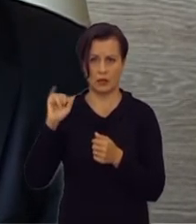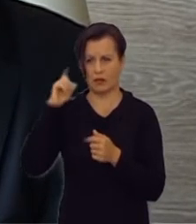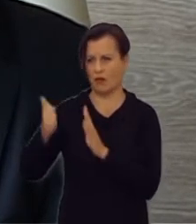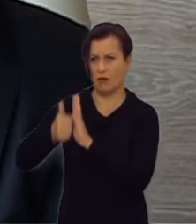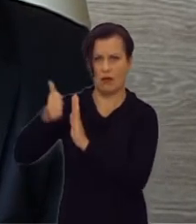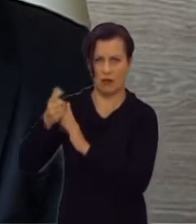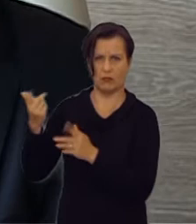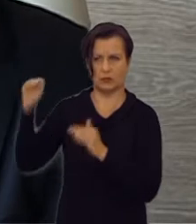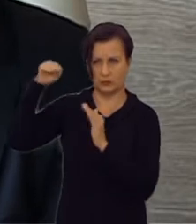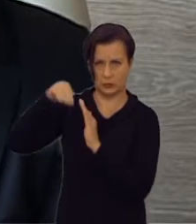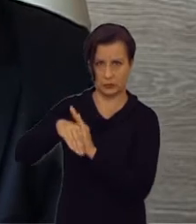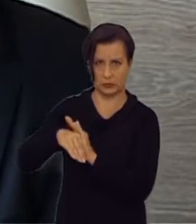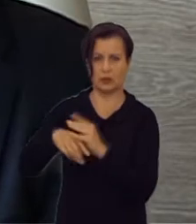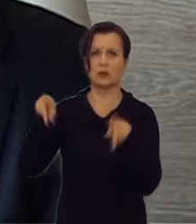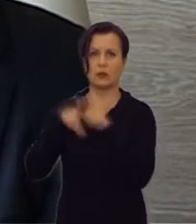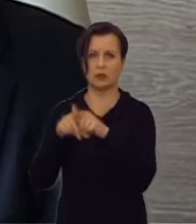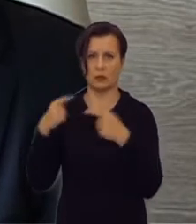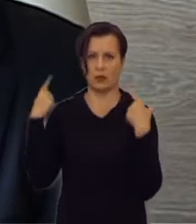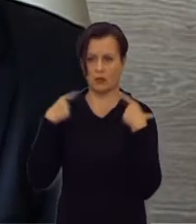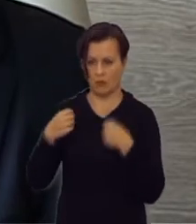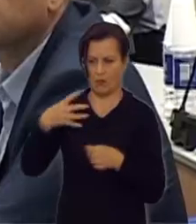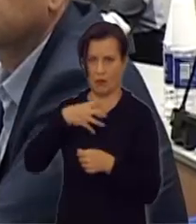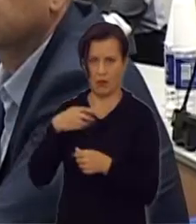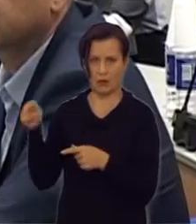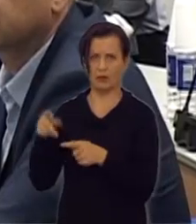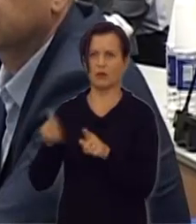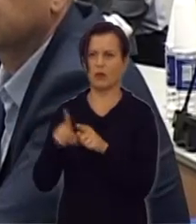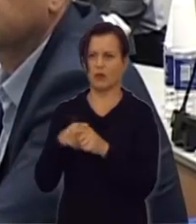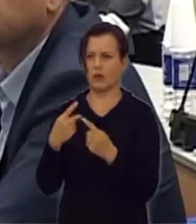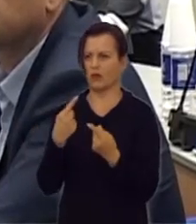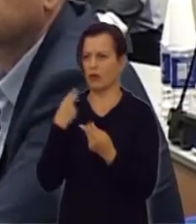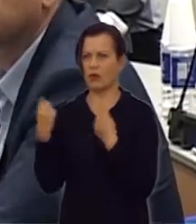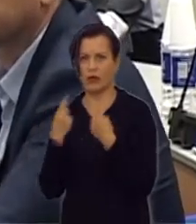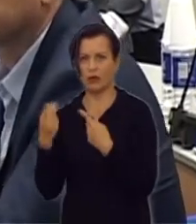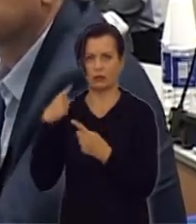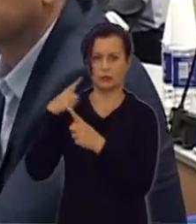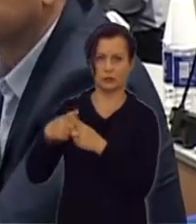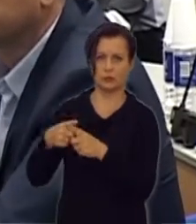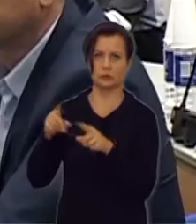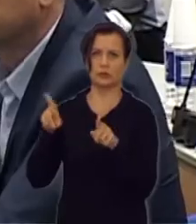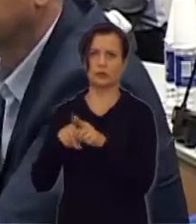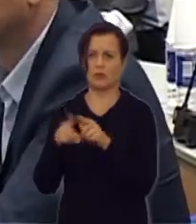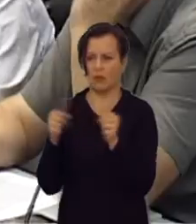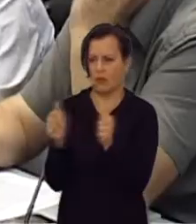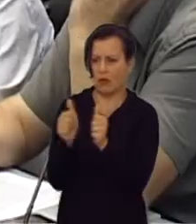partneriai nelabai norėjo kartu dirbti su mūsų koalicija. Jų, sakysim, ir